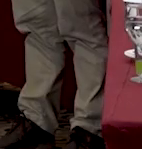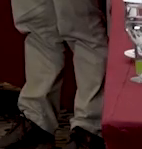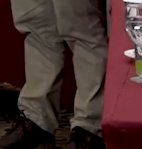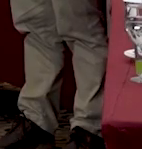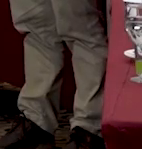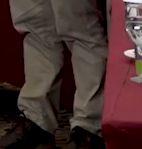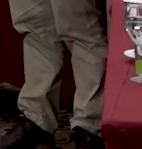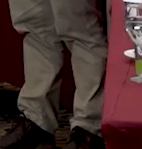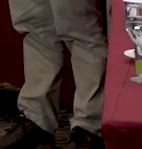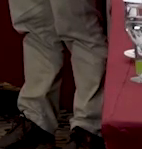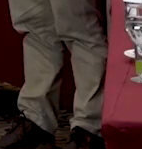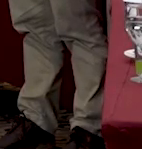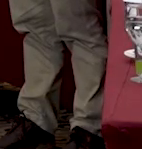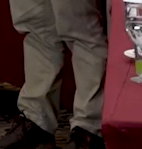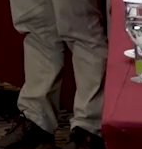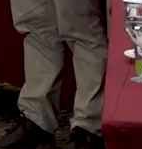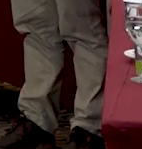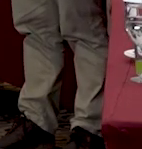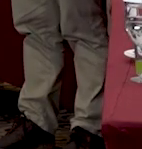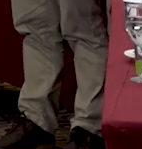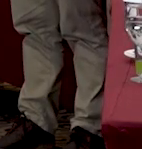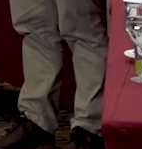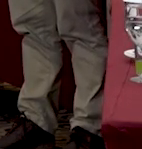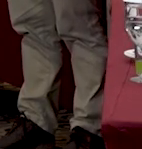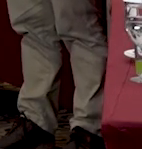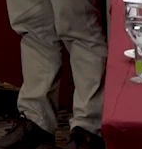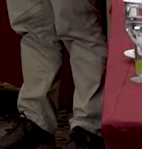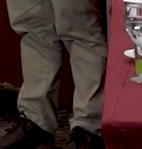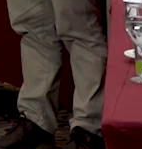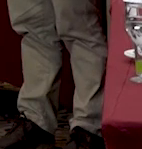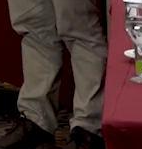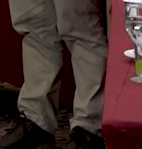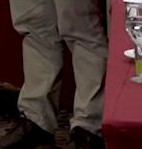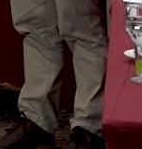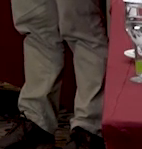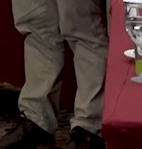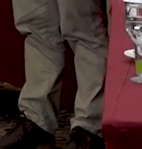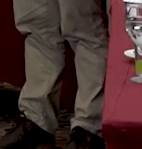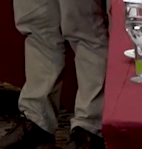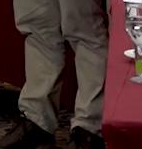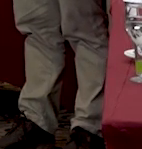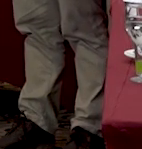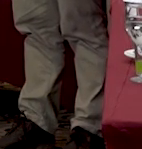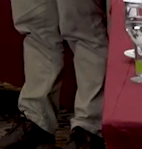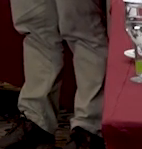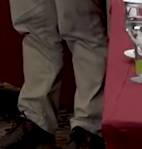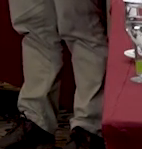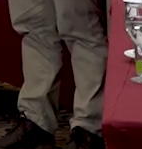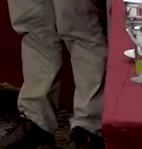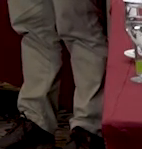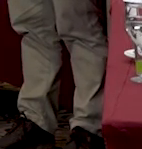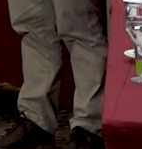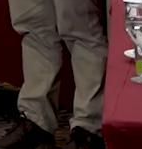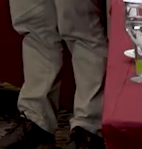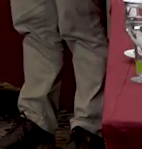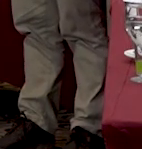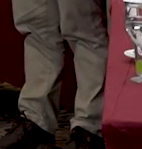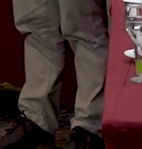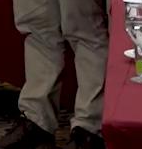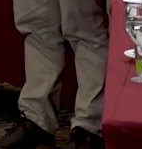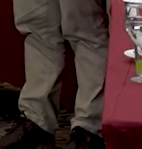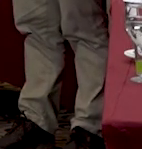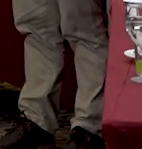gitu jadi memang Hai kalau untuk assessment yee bisa dilakukan eh